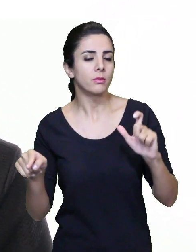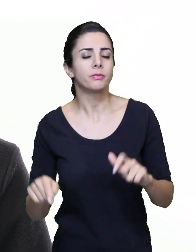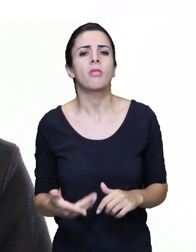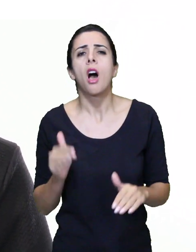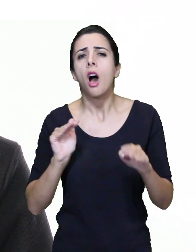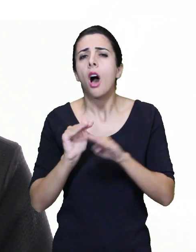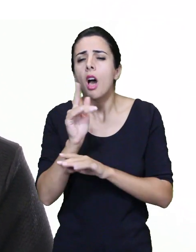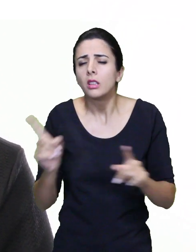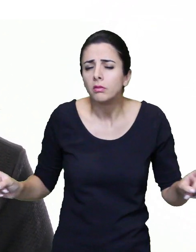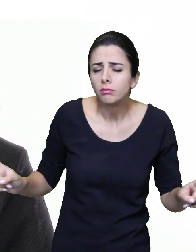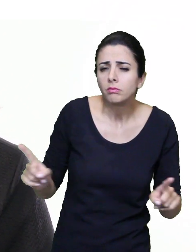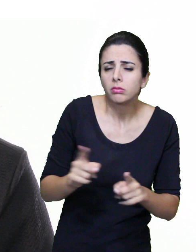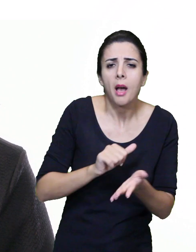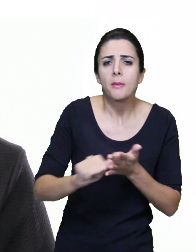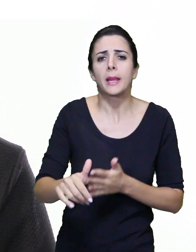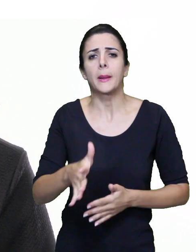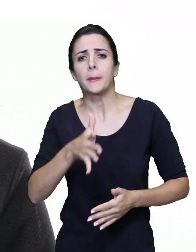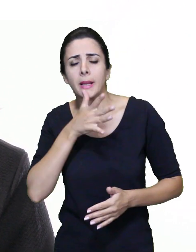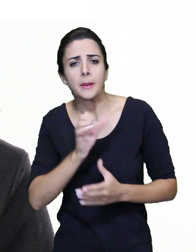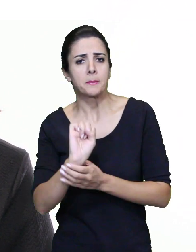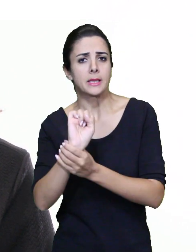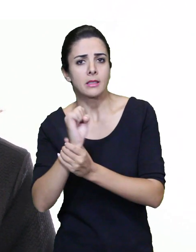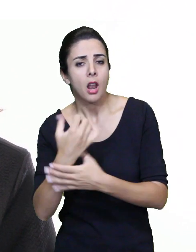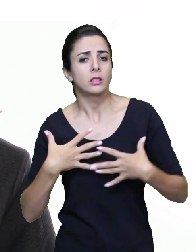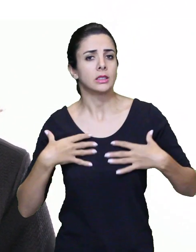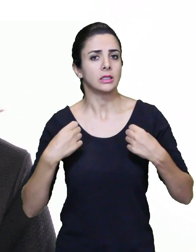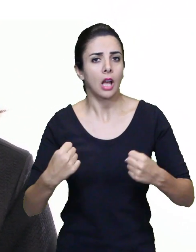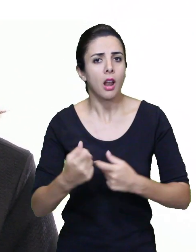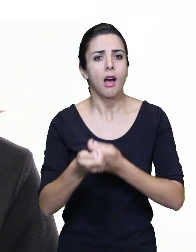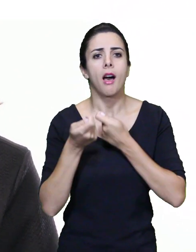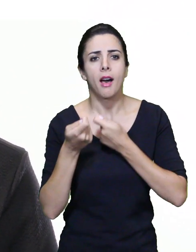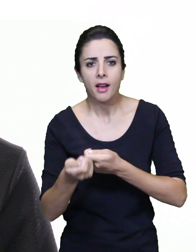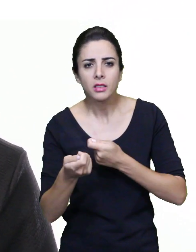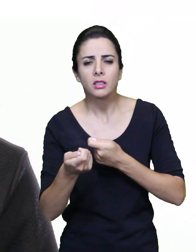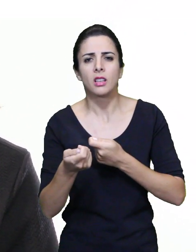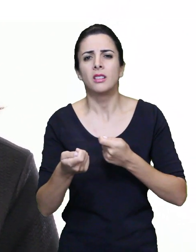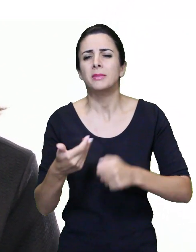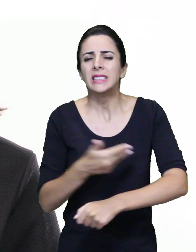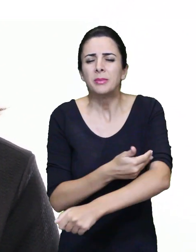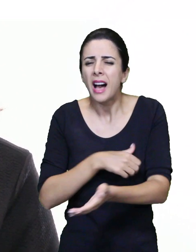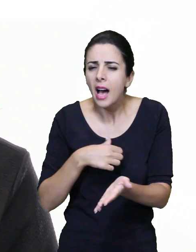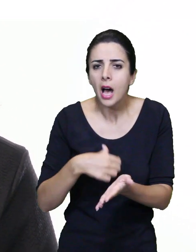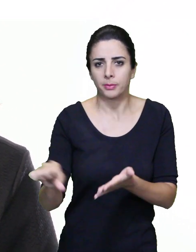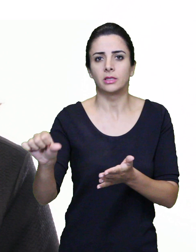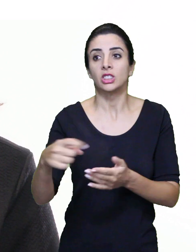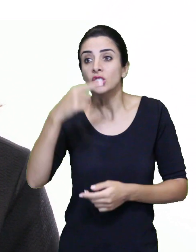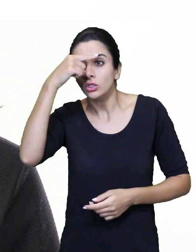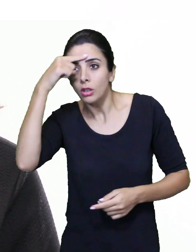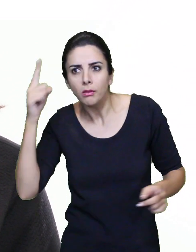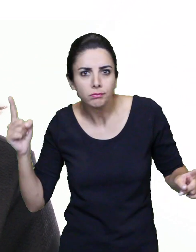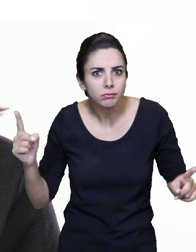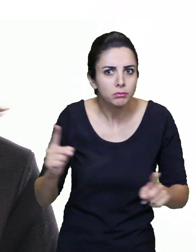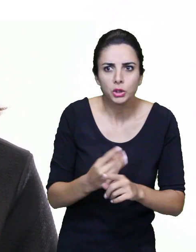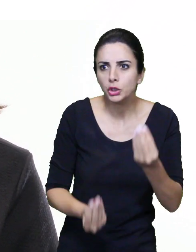noktasında bilimden sanata, sağlıktan eğitimden, her hizmet, her fırsat